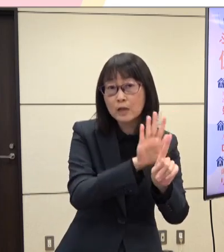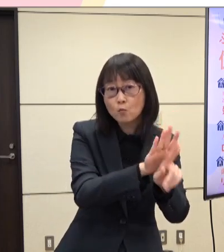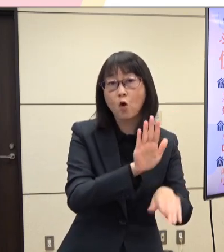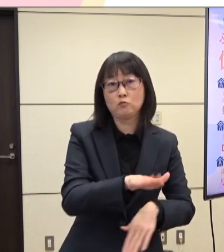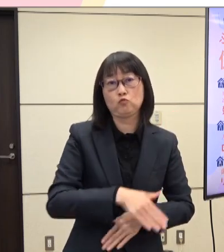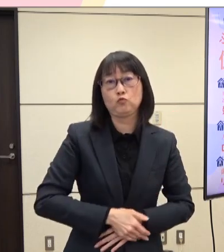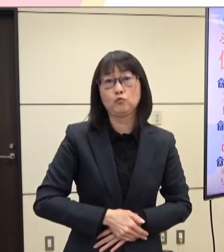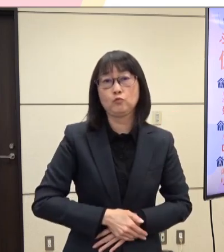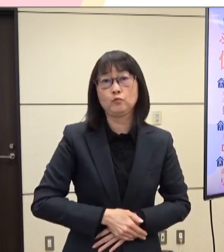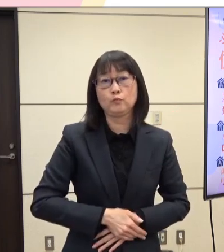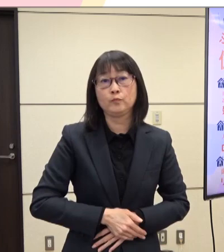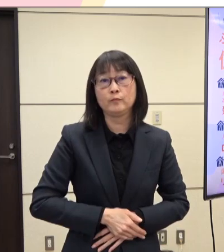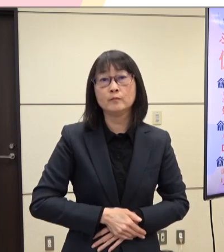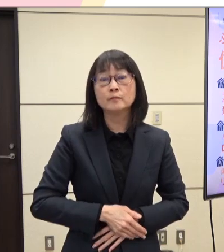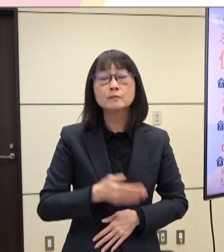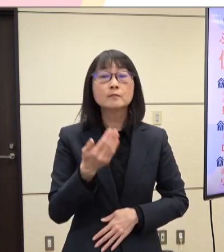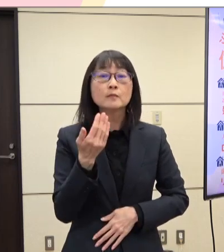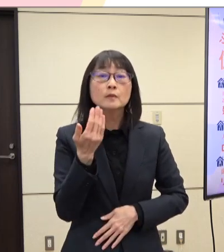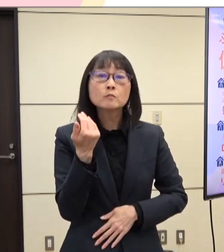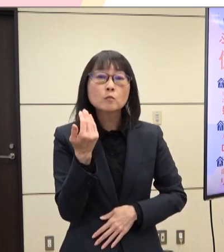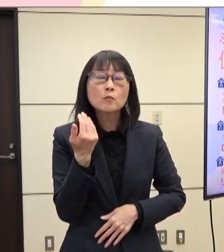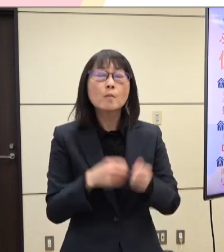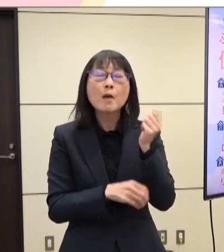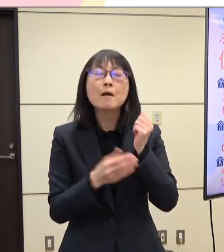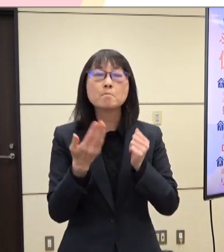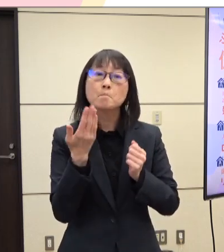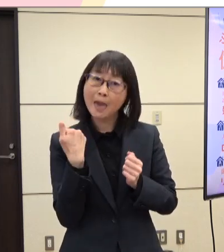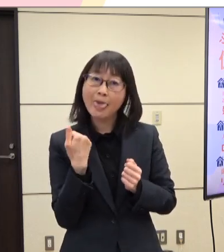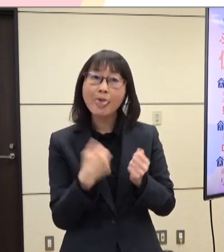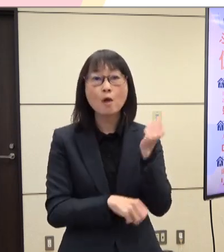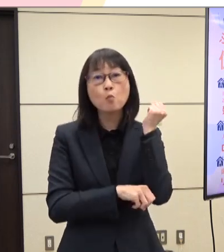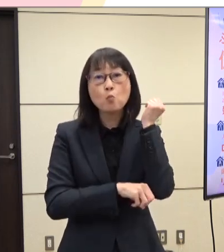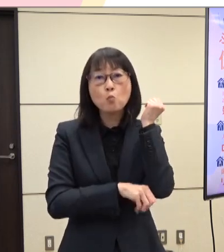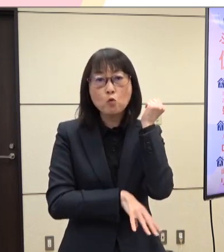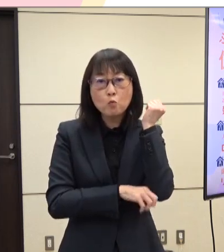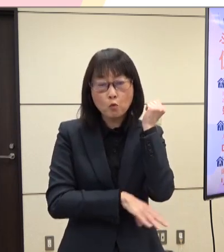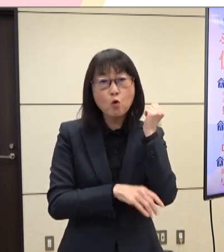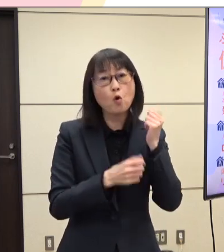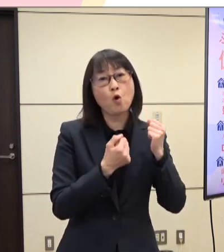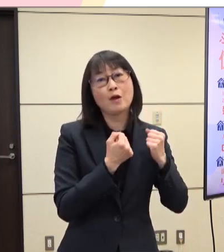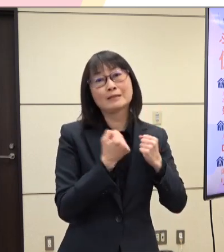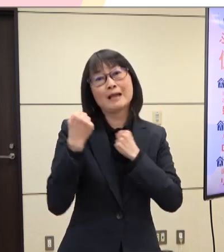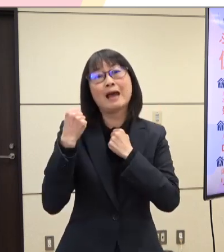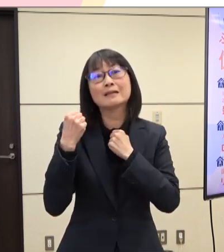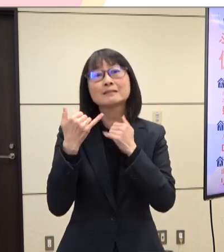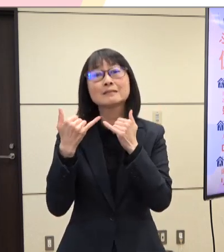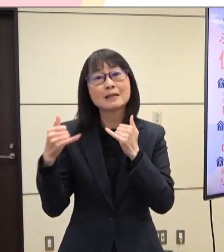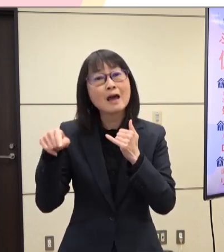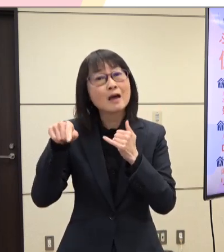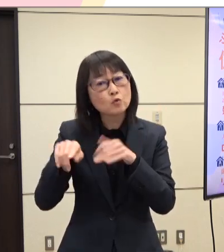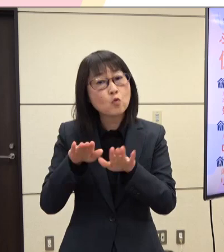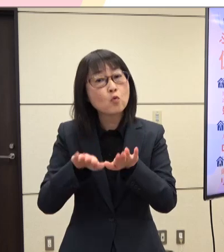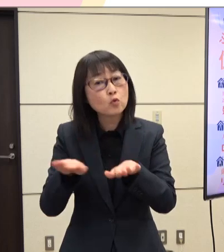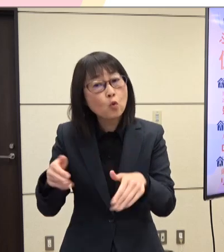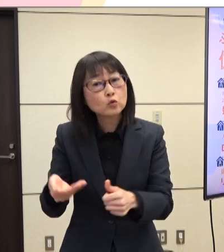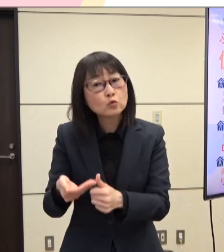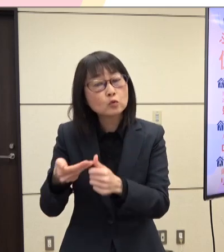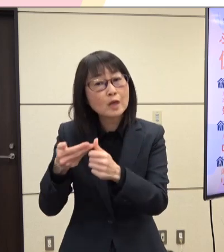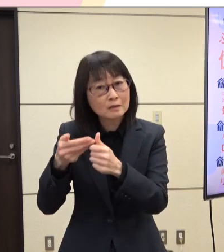もともとは自主避難者の帰還用向けであった子育て支援住宅を